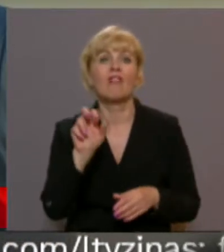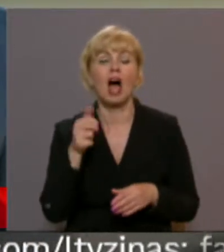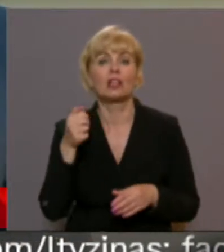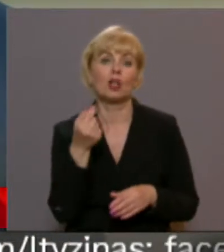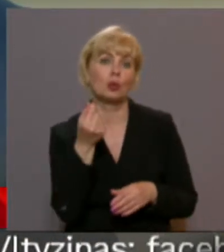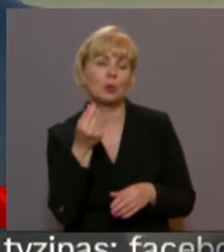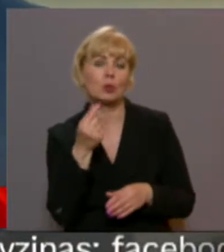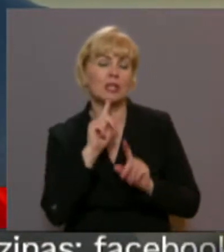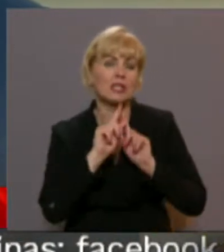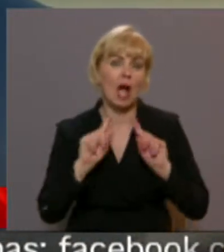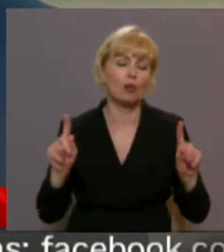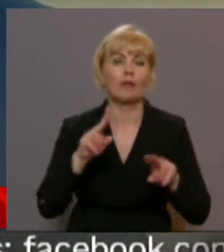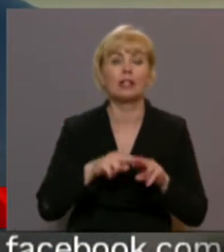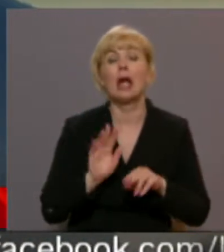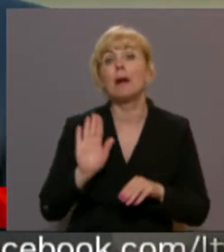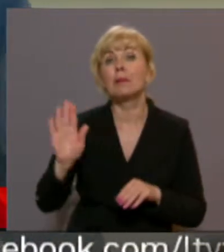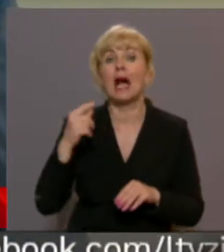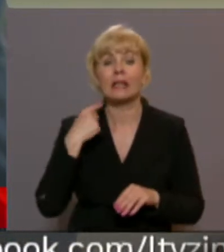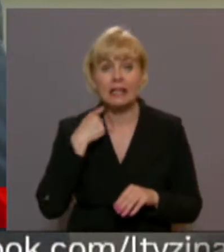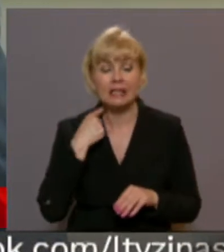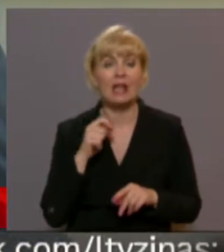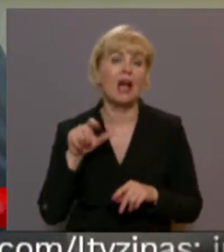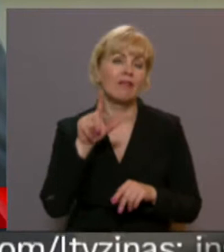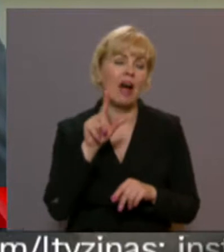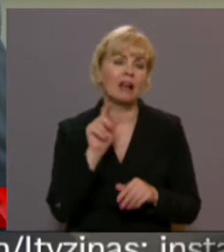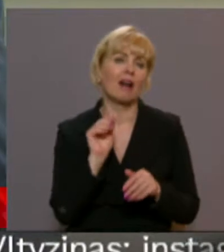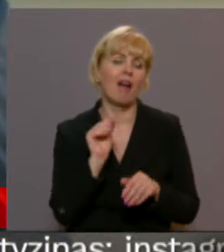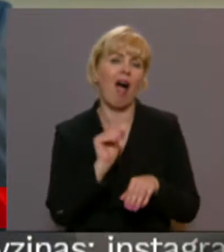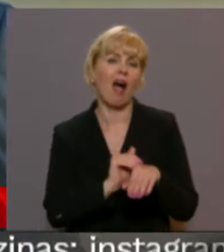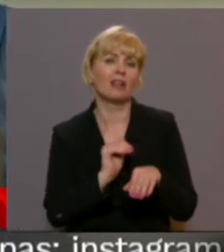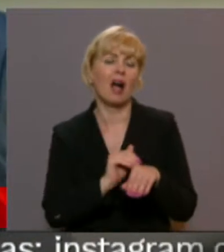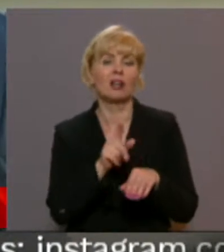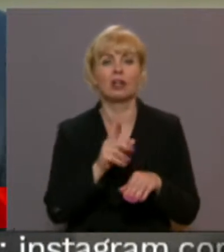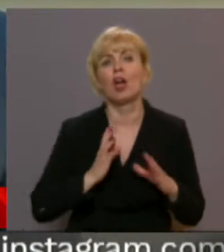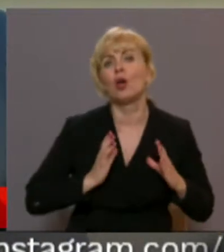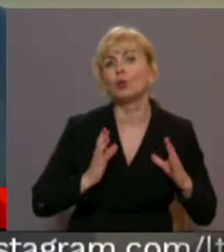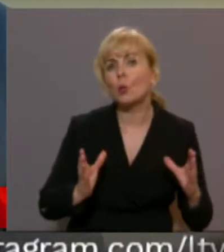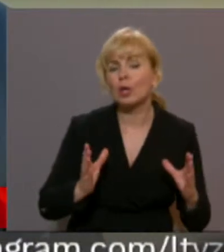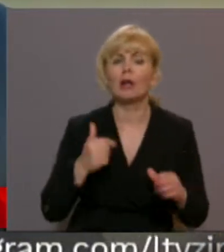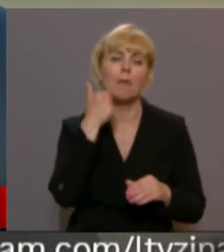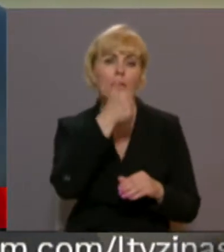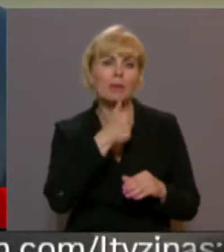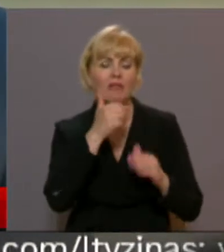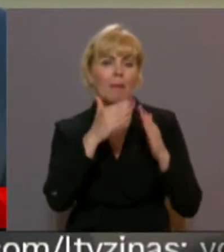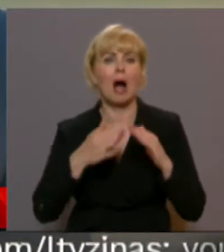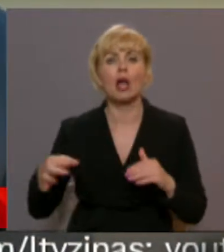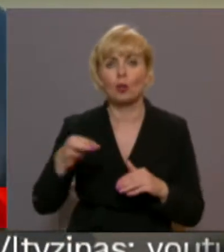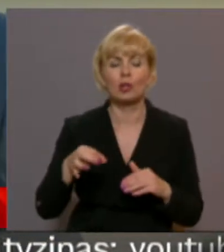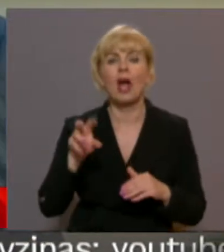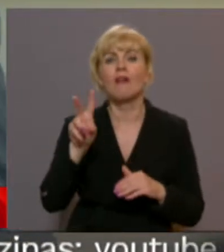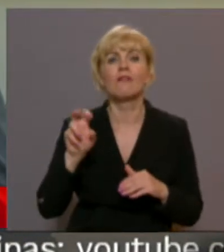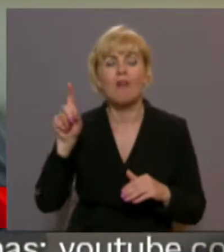nedaudz savdabīga vieta Pierīgā, jo Pierīga mums vairāk asociējas ar turīgiem privātmāju rajoniem, bet Vangaža ir izauguši